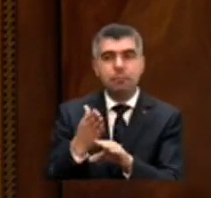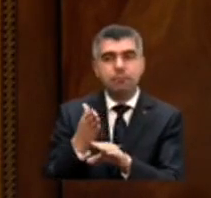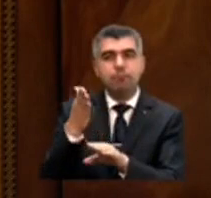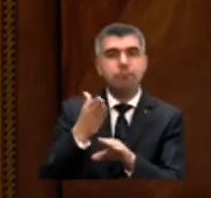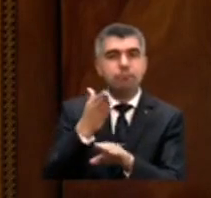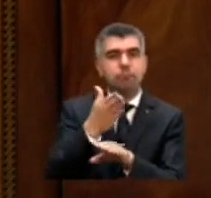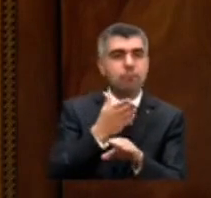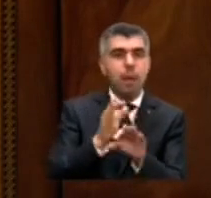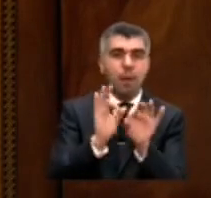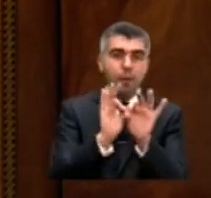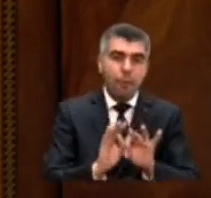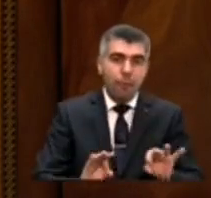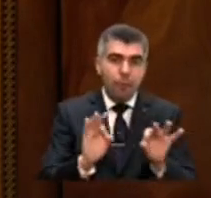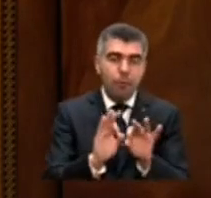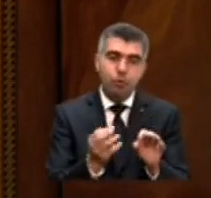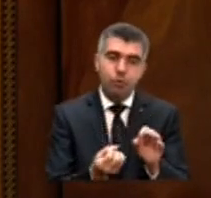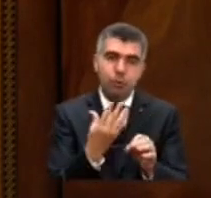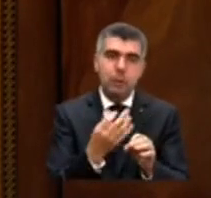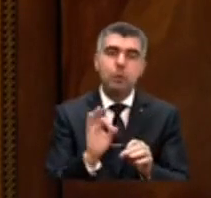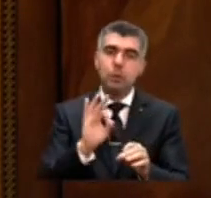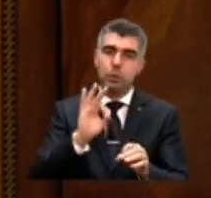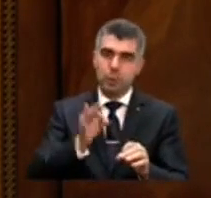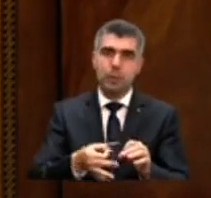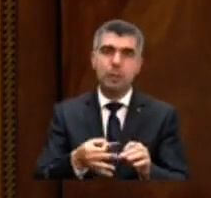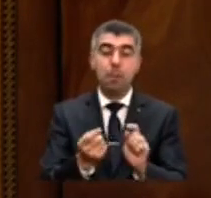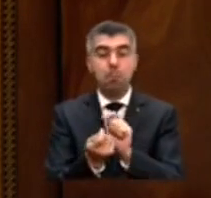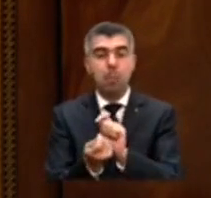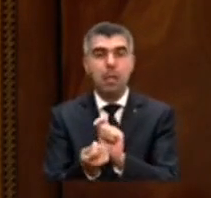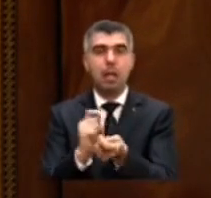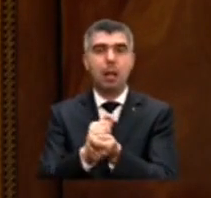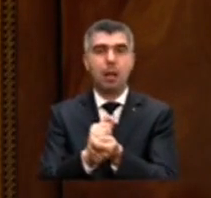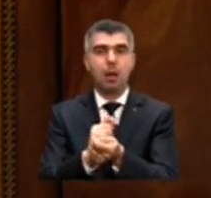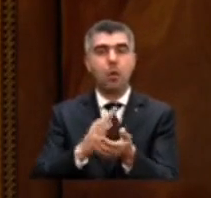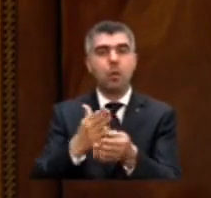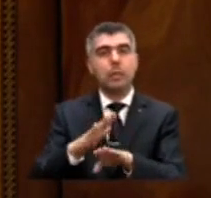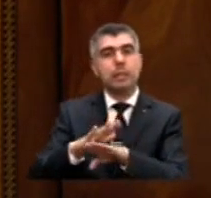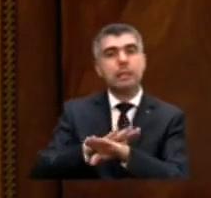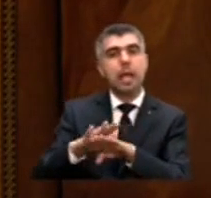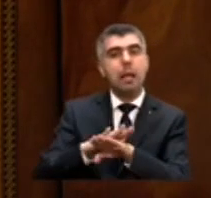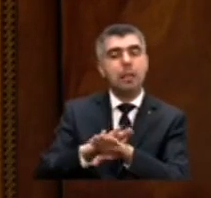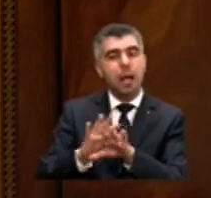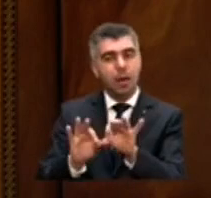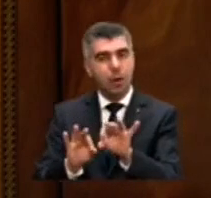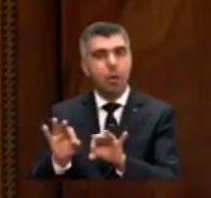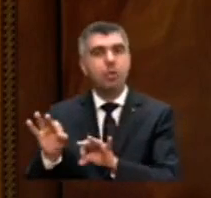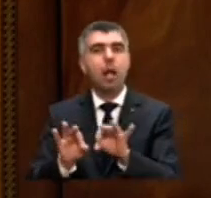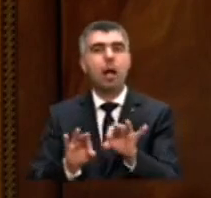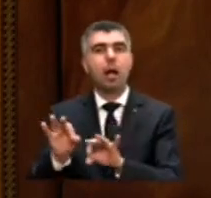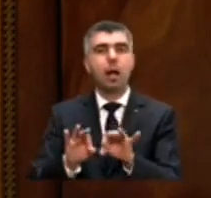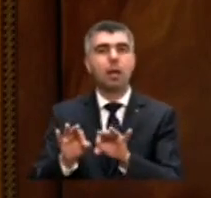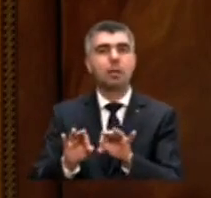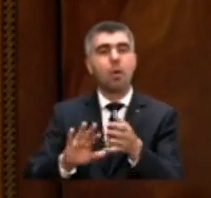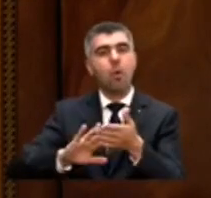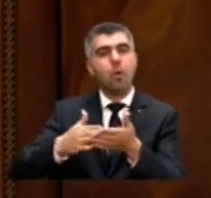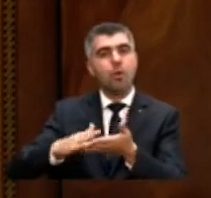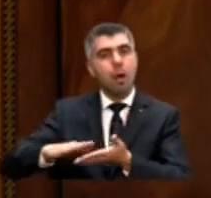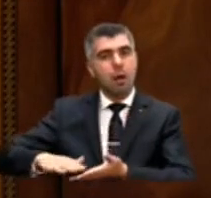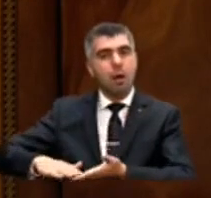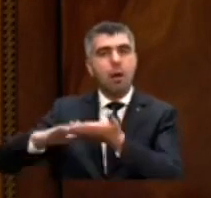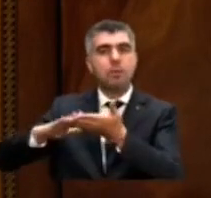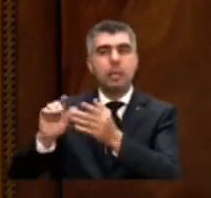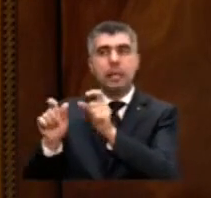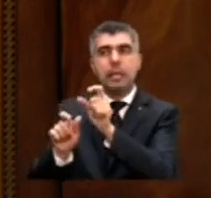لمهني الصحة، وتعزيز السياسة الوقائية، كلها إجراءات من شأنها إعادة ثقة